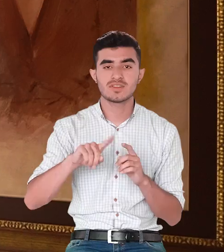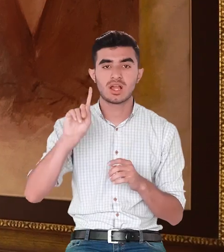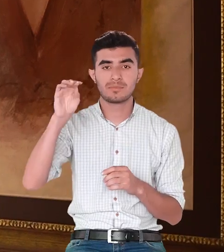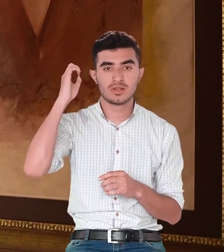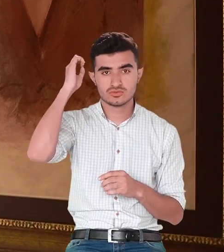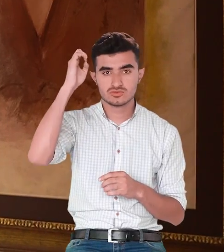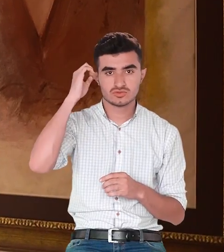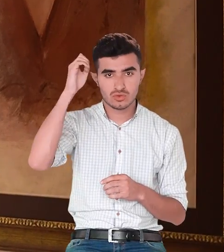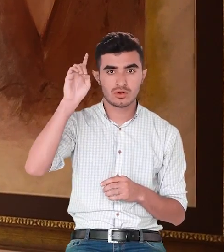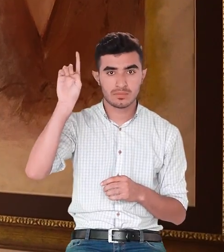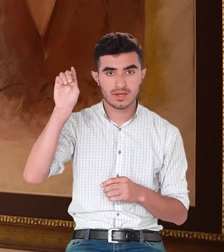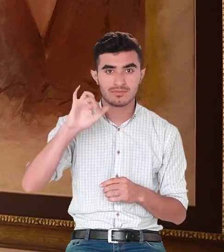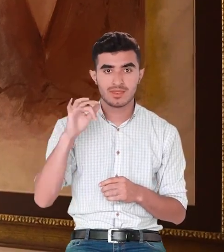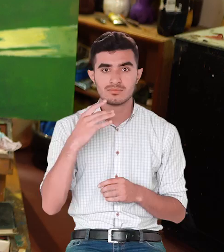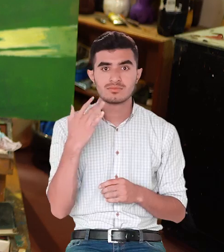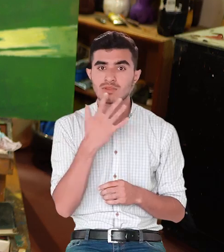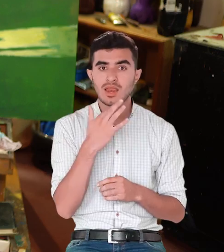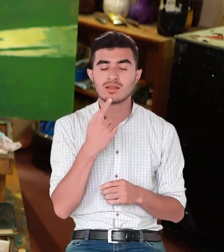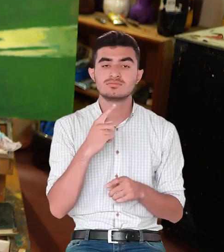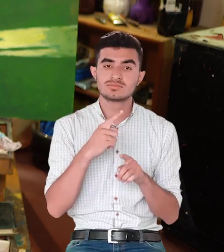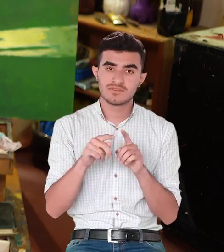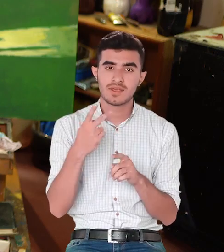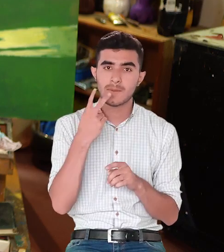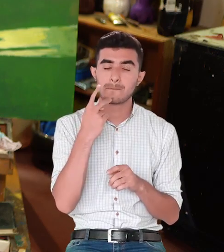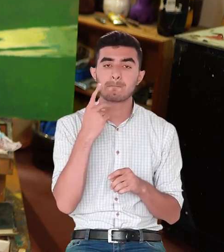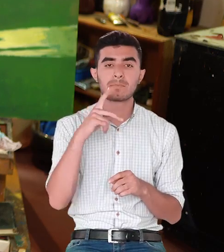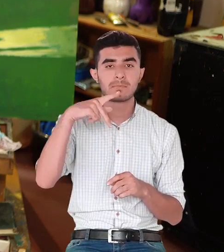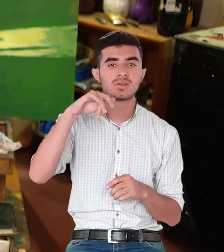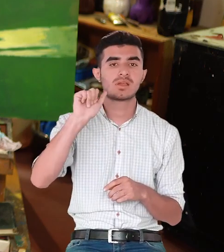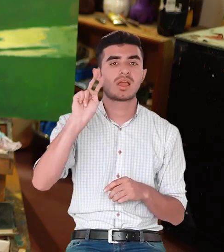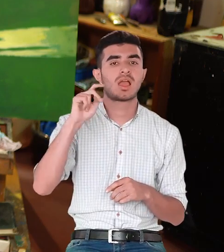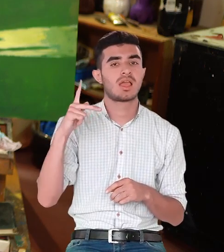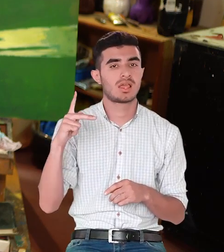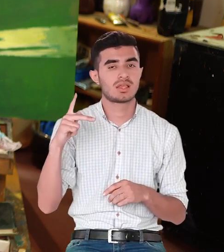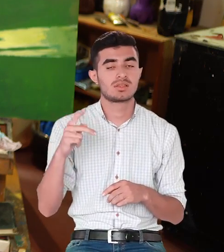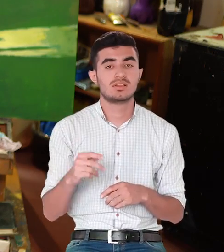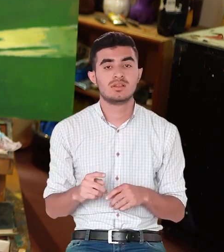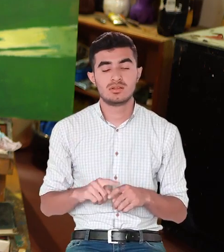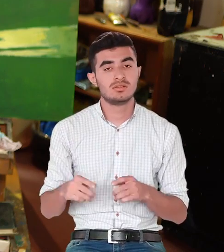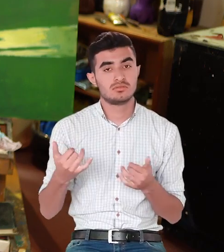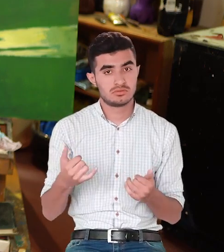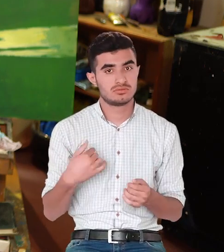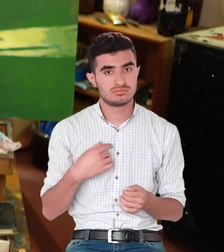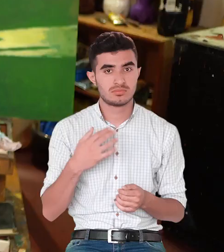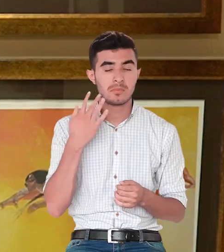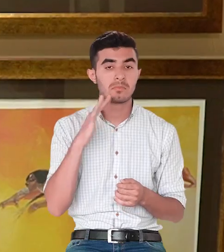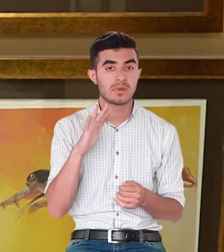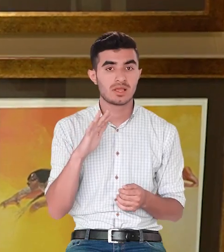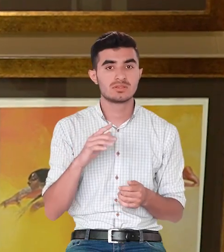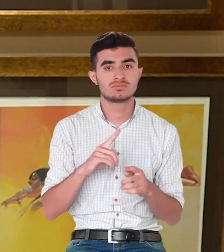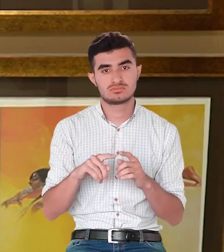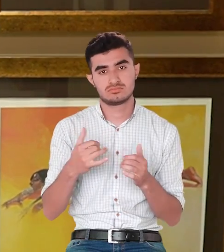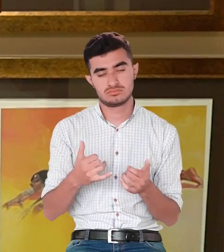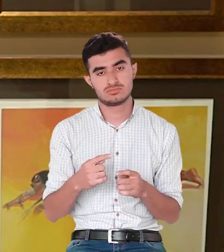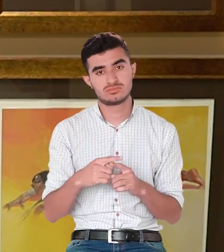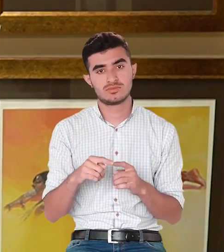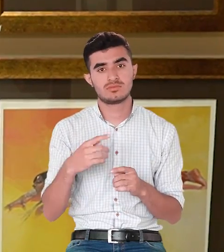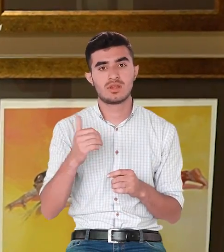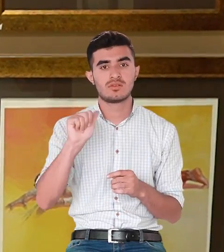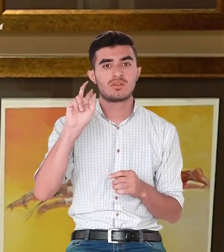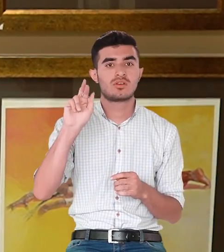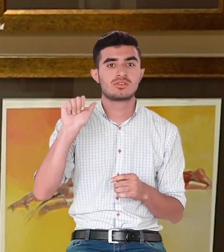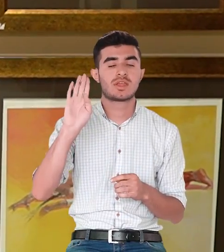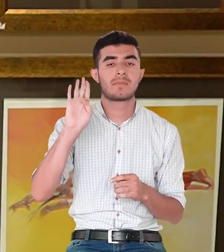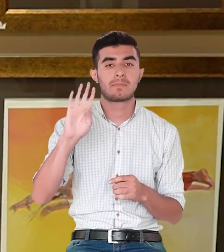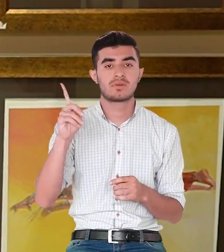کے وہ زیادہ پنک ہوتا ہے, تو وہ مطلب اس میں مزہ نہیں آتا. لیکن جتنے یہ, اور پھر افریقن